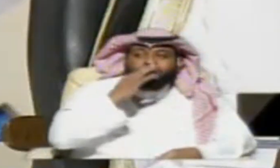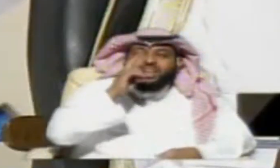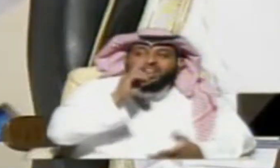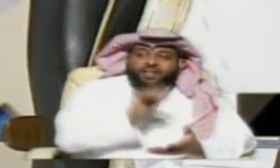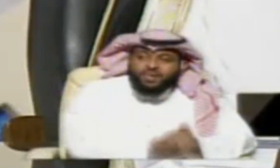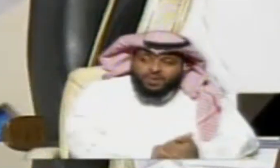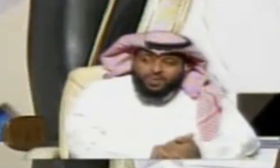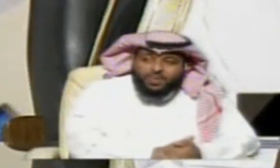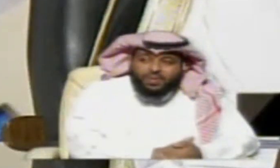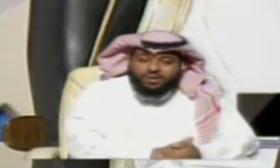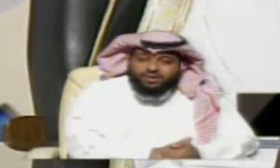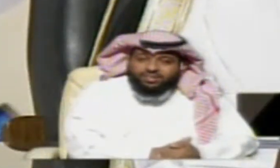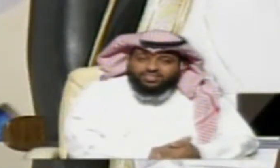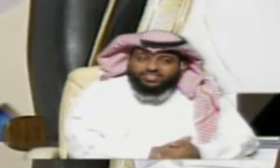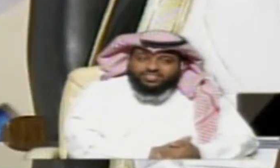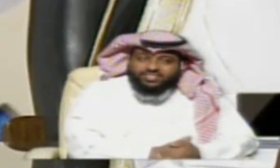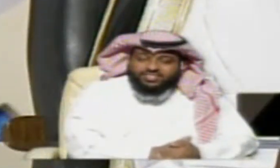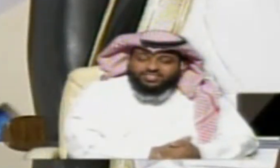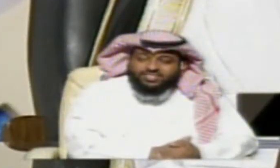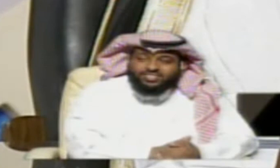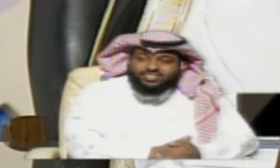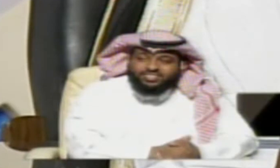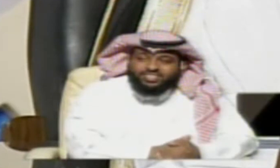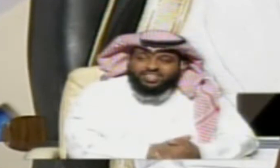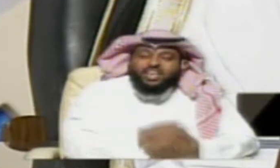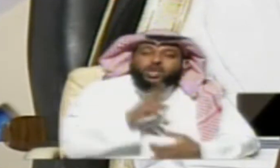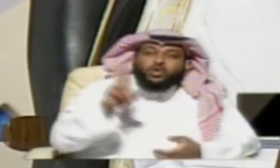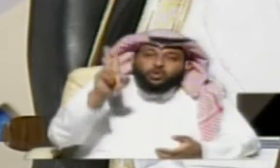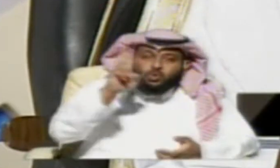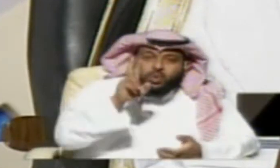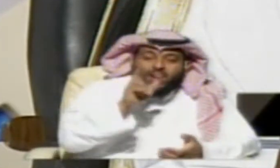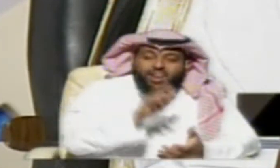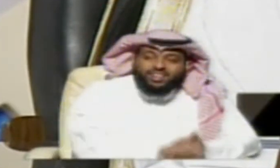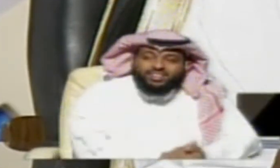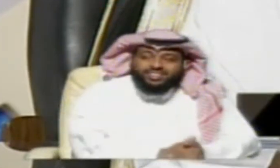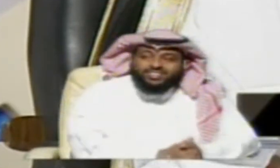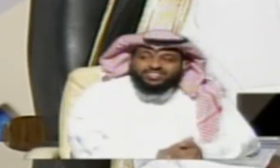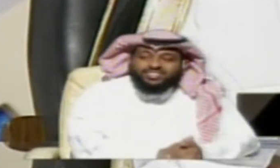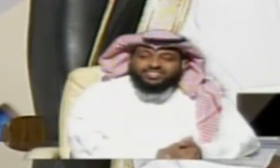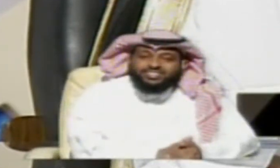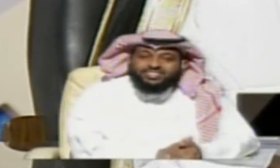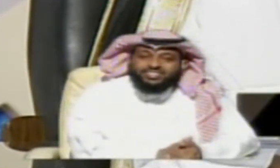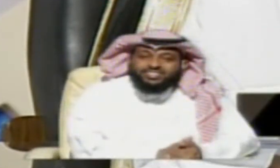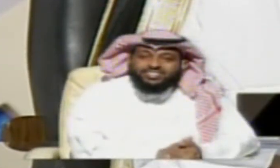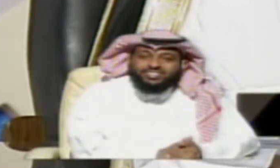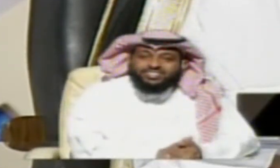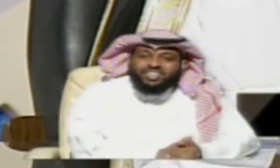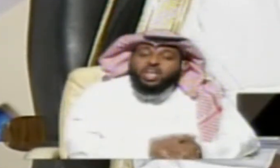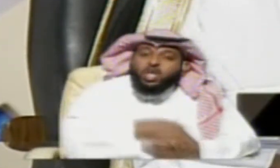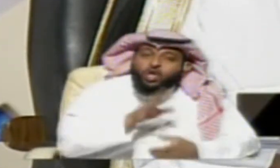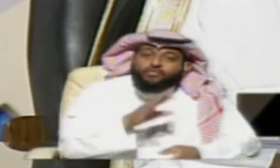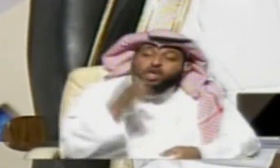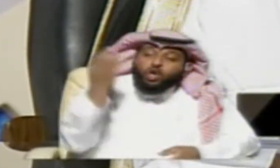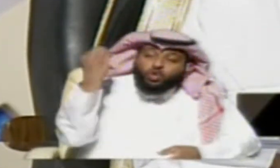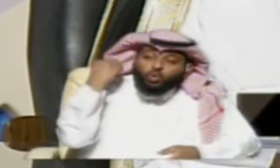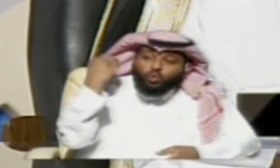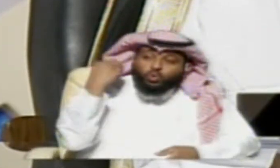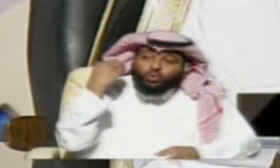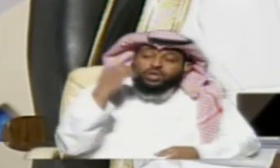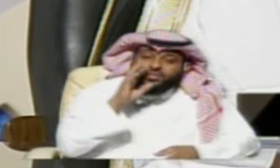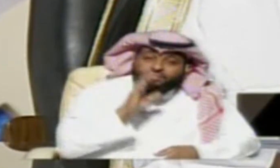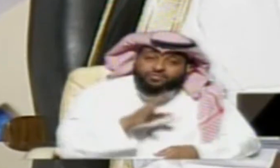أسامة. محتين نفس السؤال يا شيخ. تفضل. هل ورد في السنة شيء عن